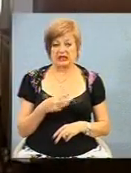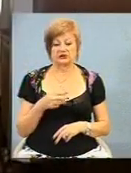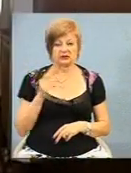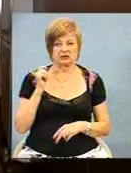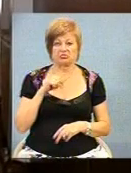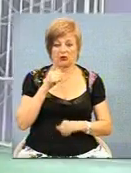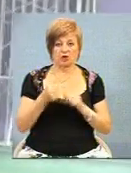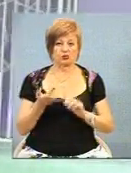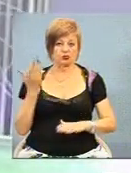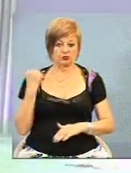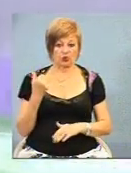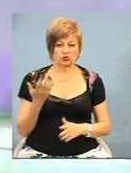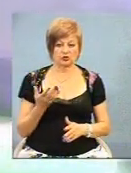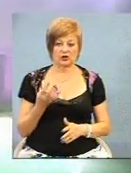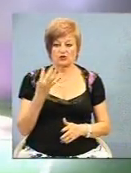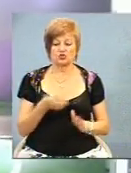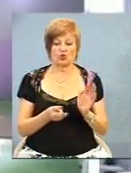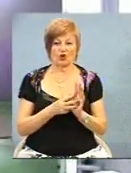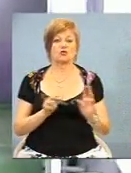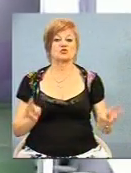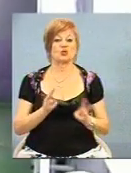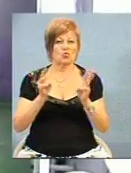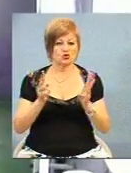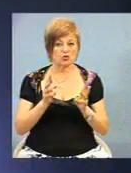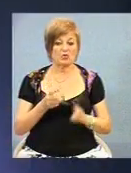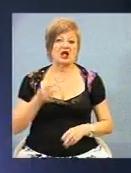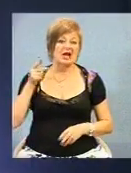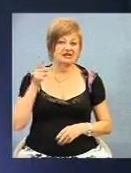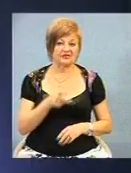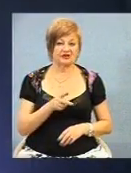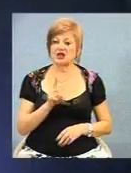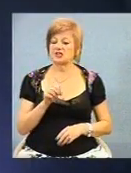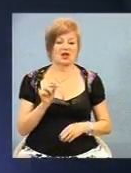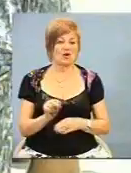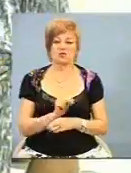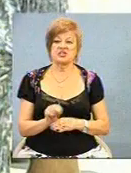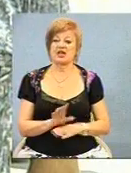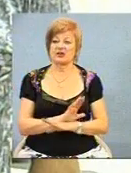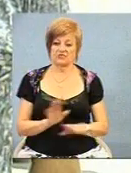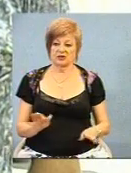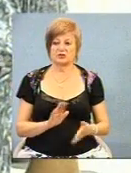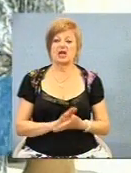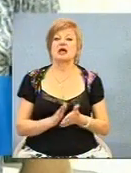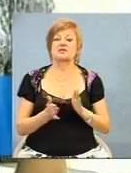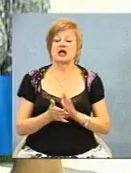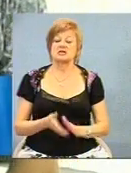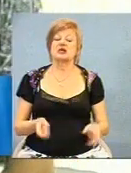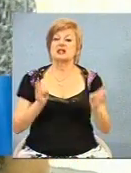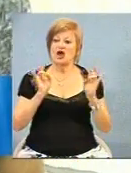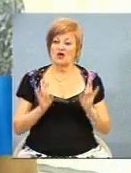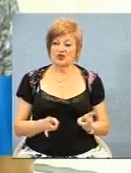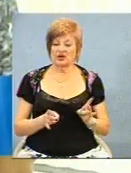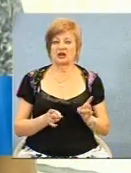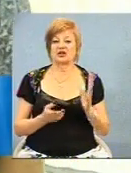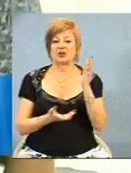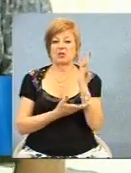У 1948-му пережила пожежу. З 2000-х капітально не ремонтувалася. Стан аварійне, є гнилі балки,